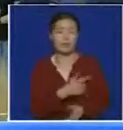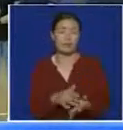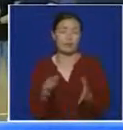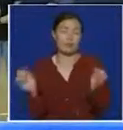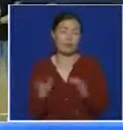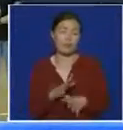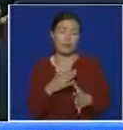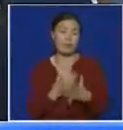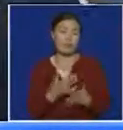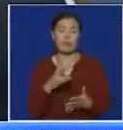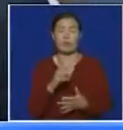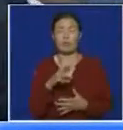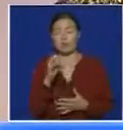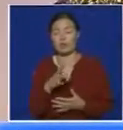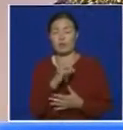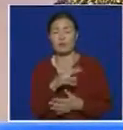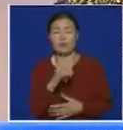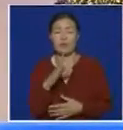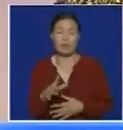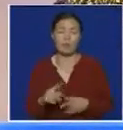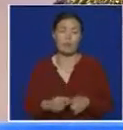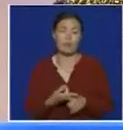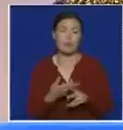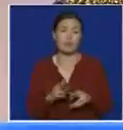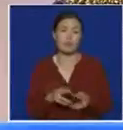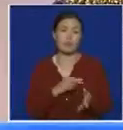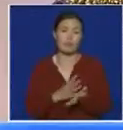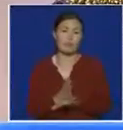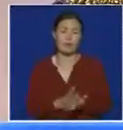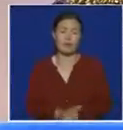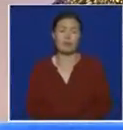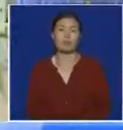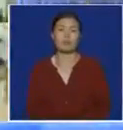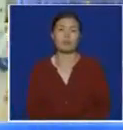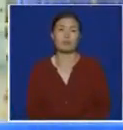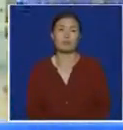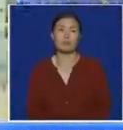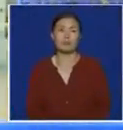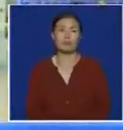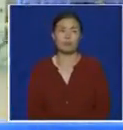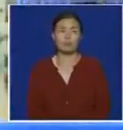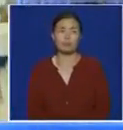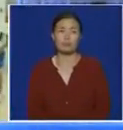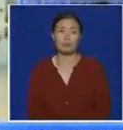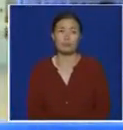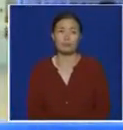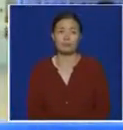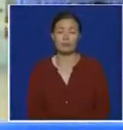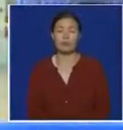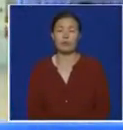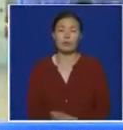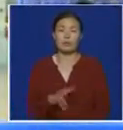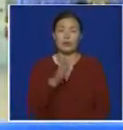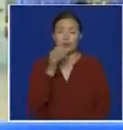жиналған. Мәселен, Нұржан Спанов радиологиялық бақылау зертханасында қызмет етеді. Жарыс деген өте жоғары деңгейде